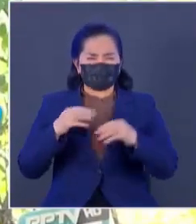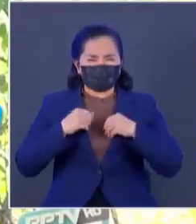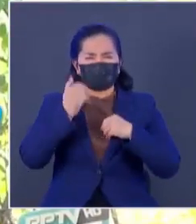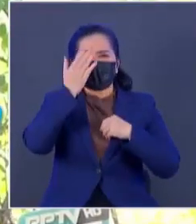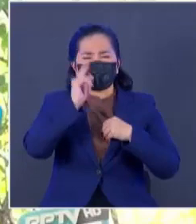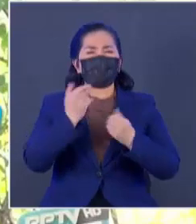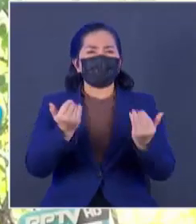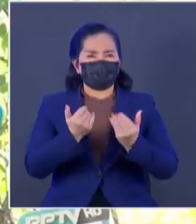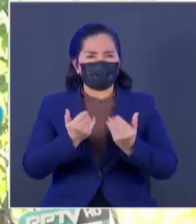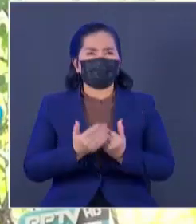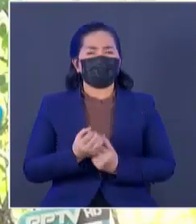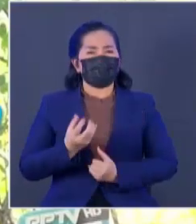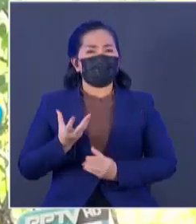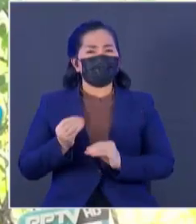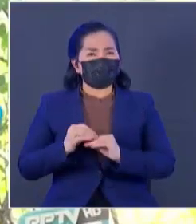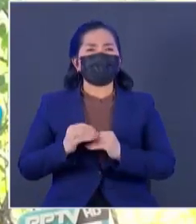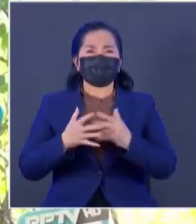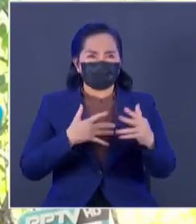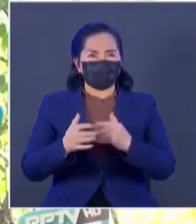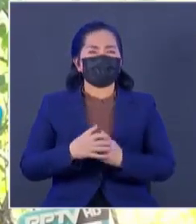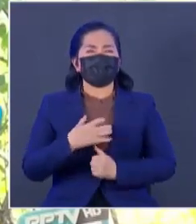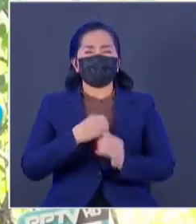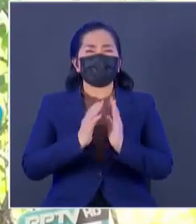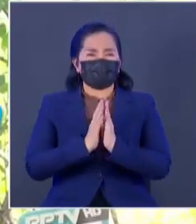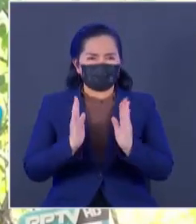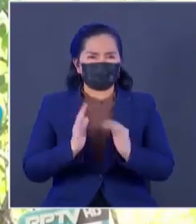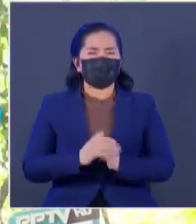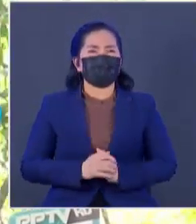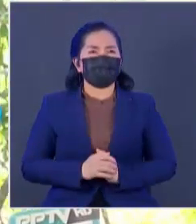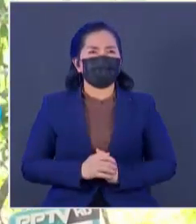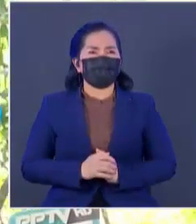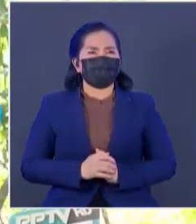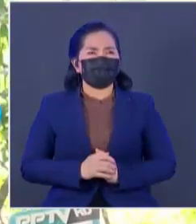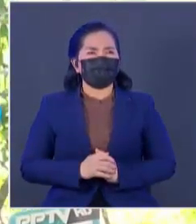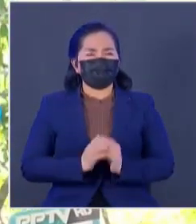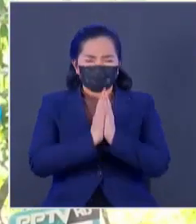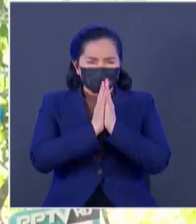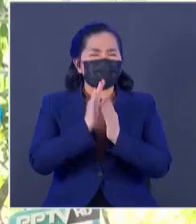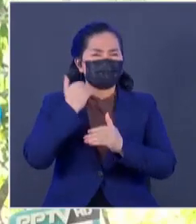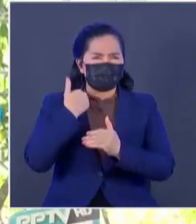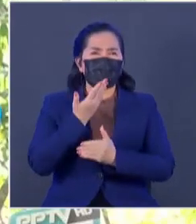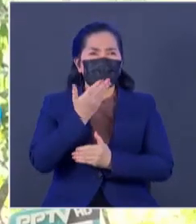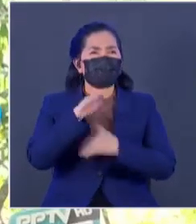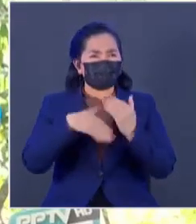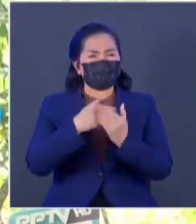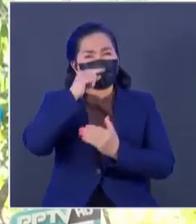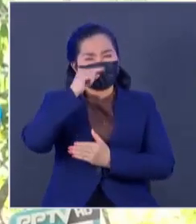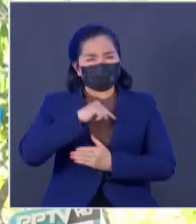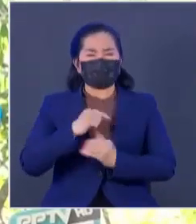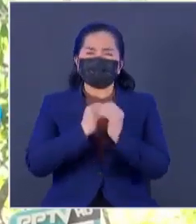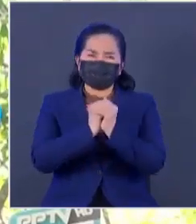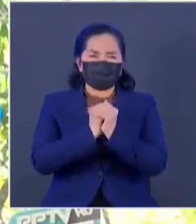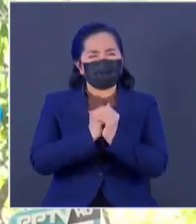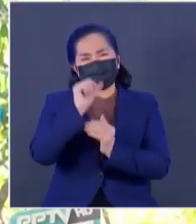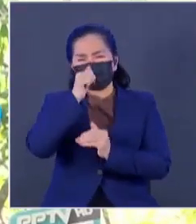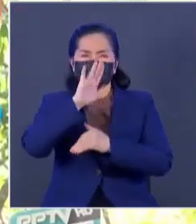ขาจะตัวใหญ่ขึ้นหรือเขาจะอะไรเงี้ยต้องขอบคุณขอบคุณจุ๋ยมากมูทุกอย่างเลยพี่ศาสตร์ไทยศาสตร์จี